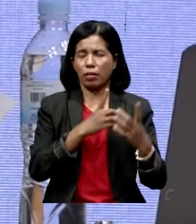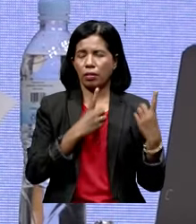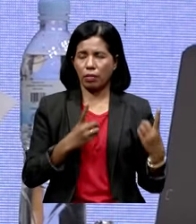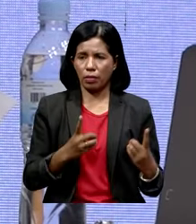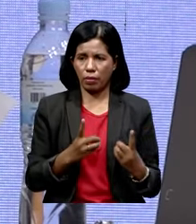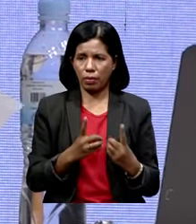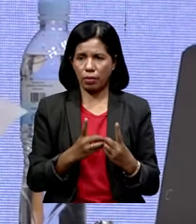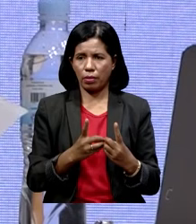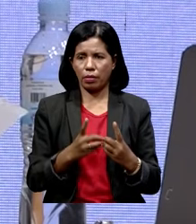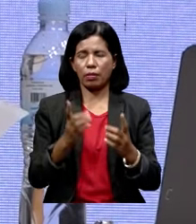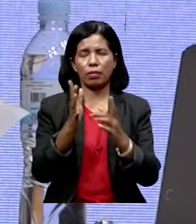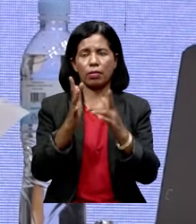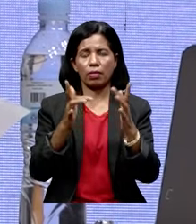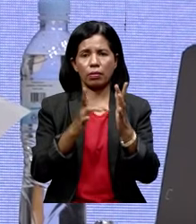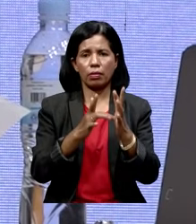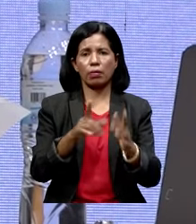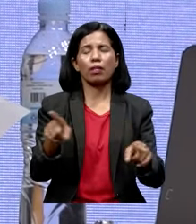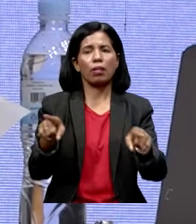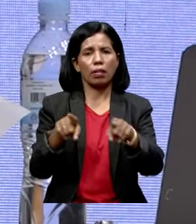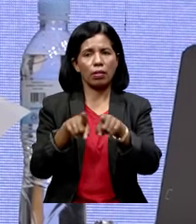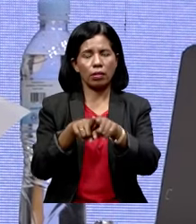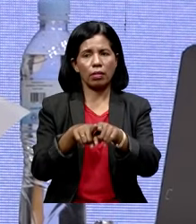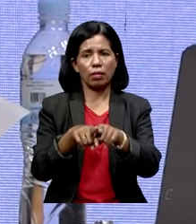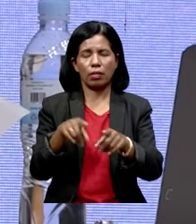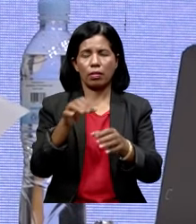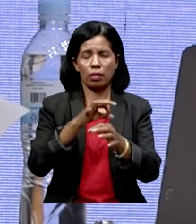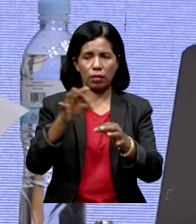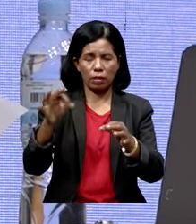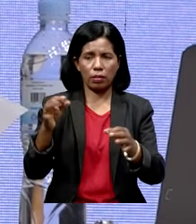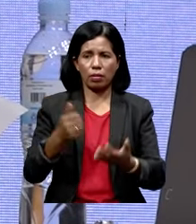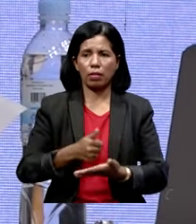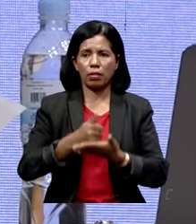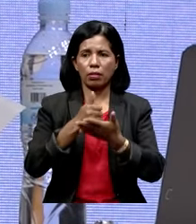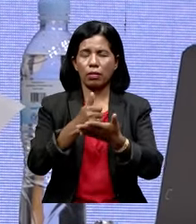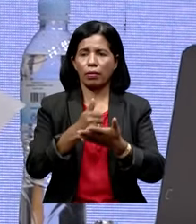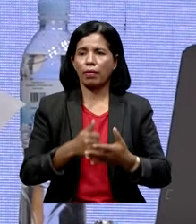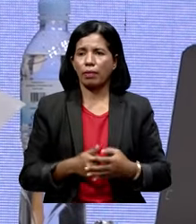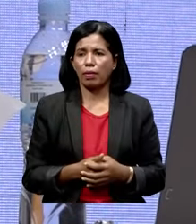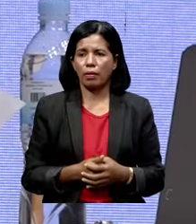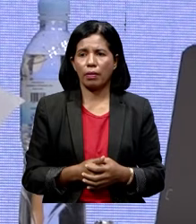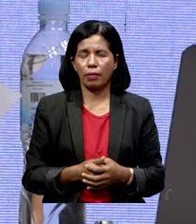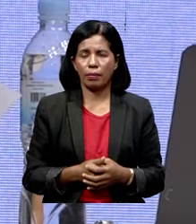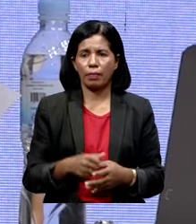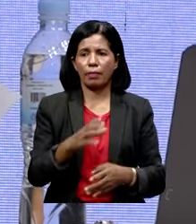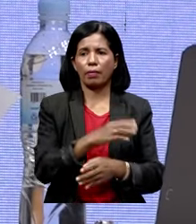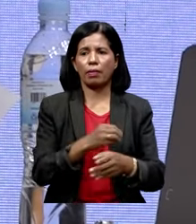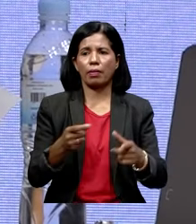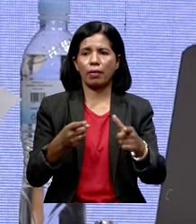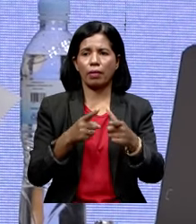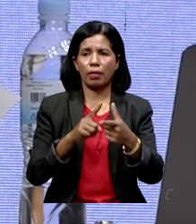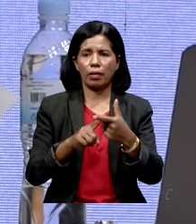Yesuslah yang menyelamatkan kita, memperkuat daya tahan, bahkan lebih